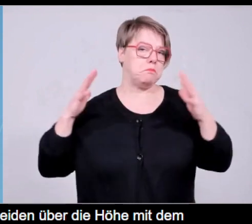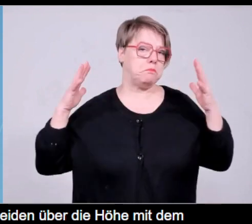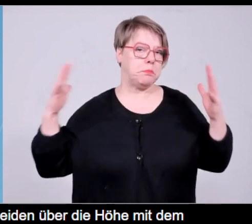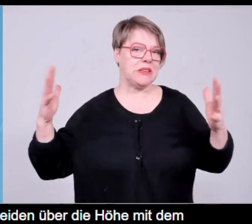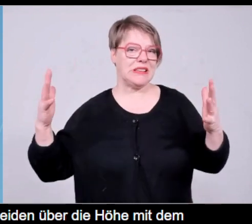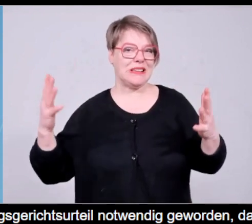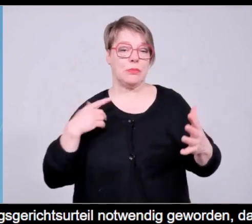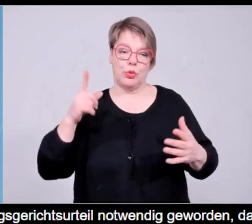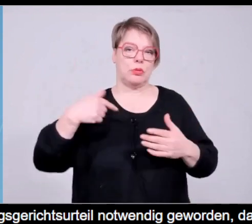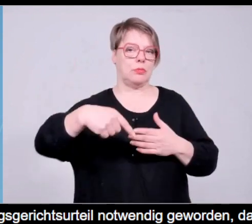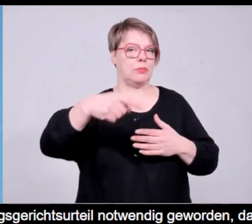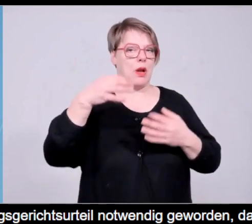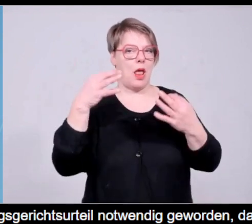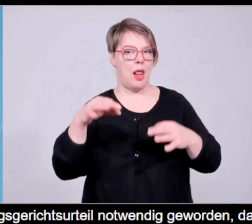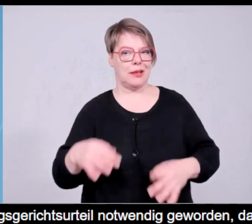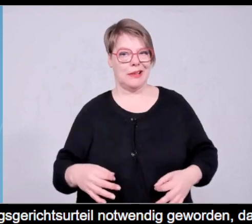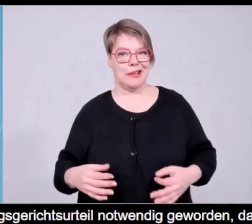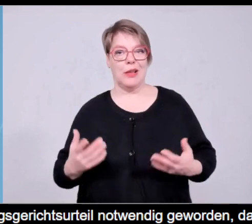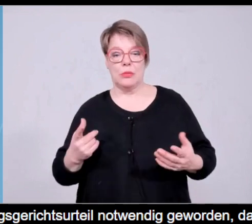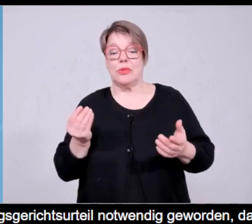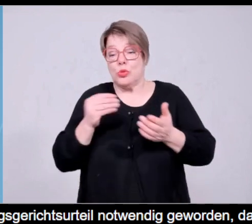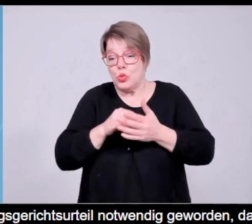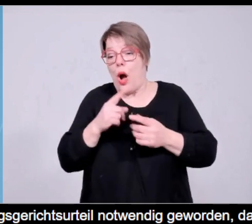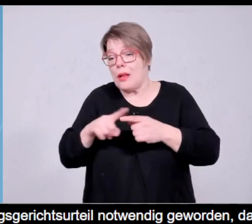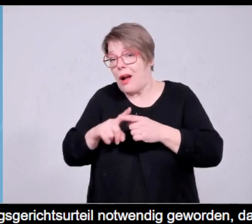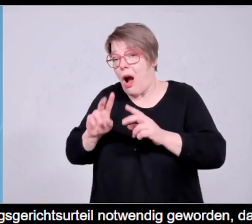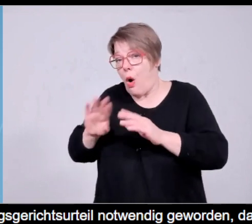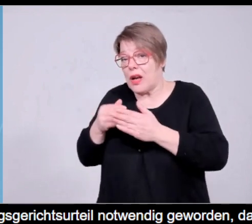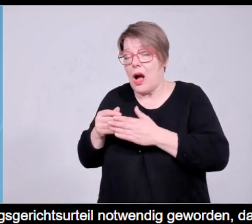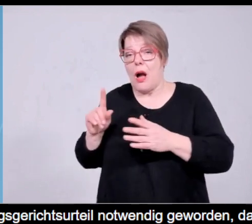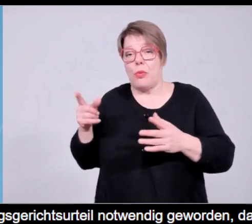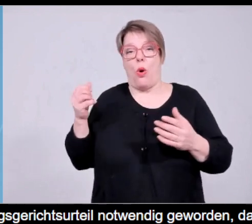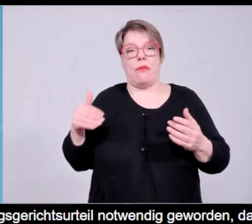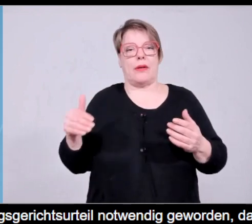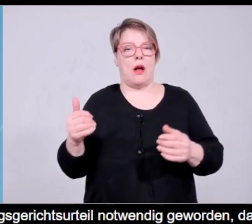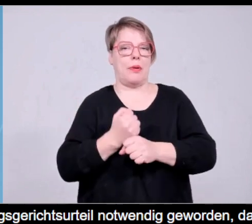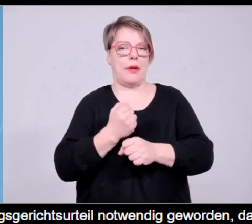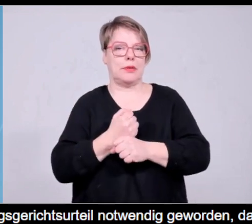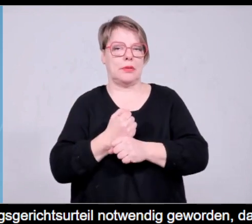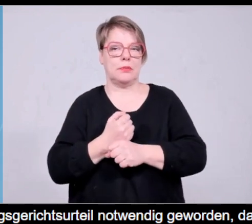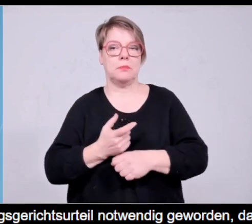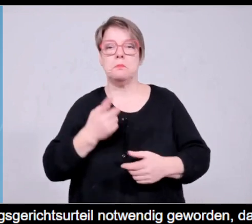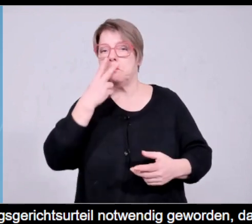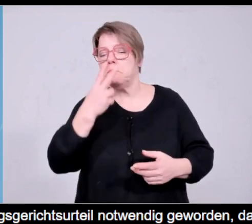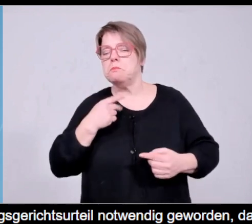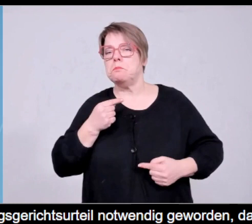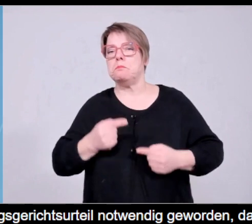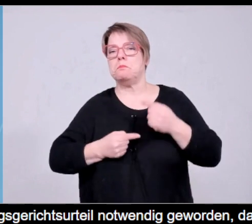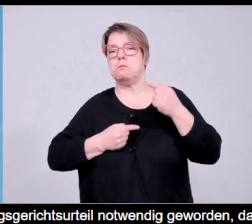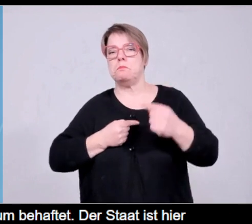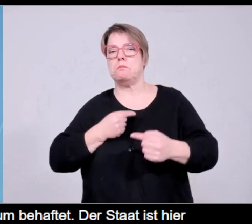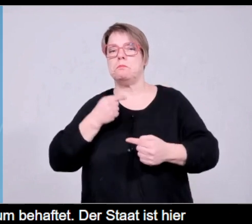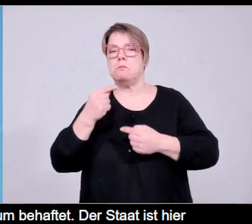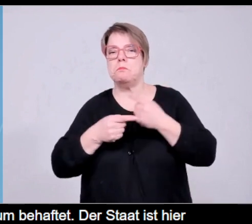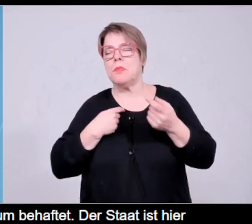mit hoher Intensität darauf hingewiesen, dass sie mit Corona-Hilfen und mit Energiehilfen und mit neuen